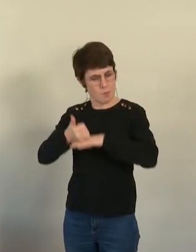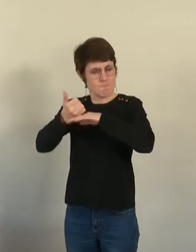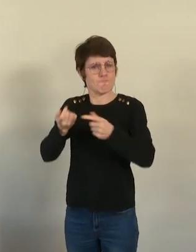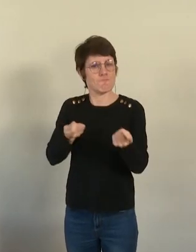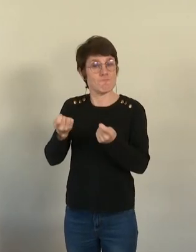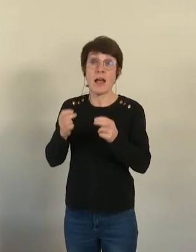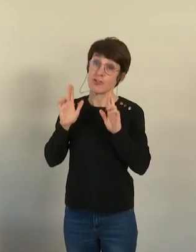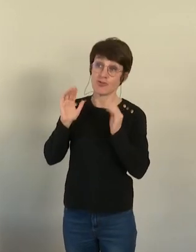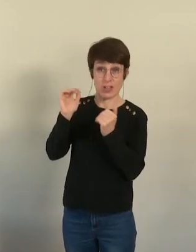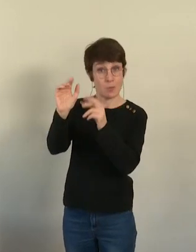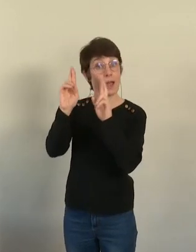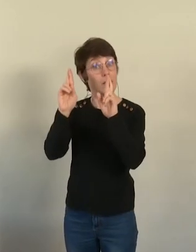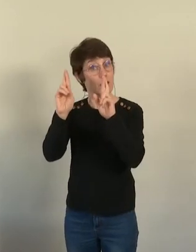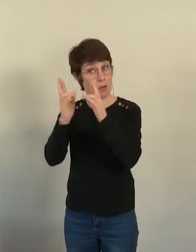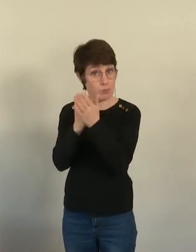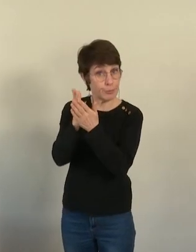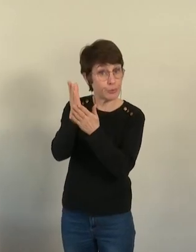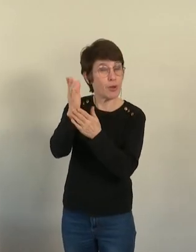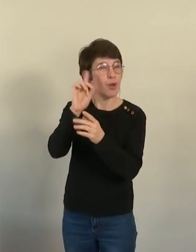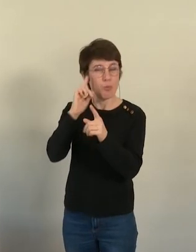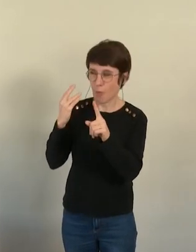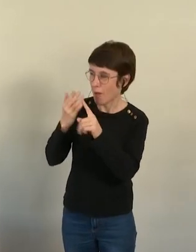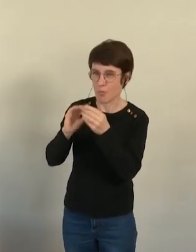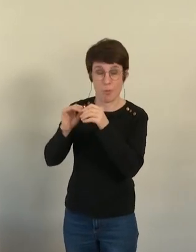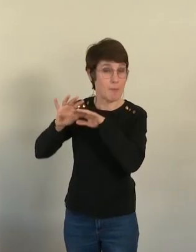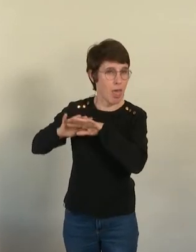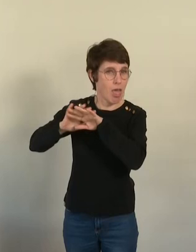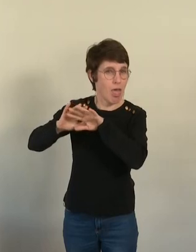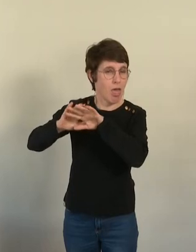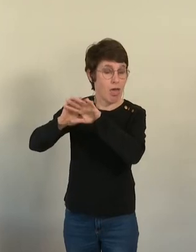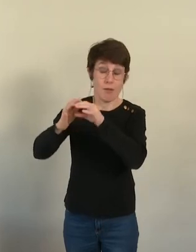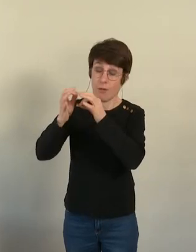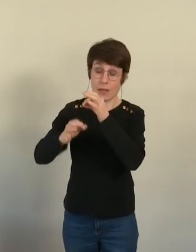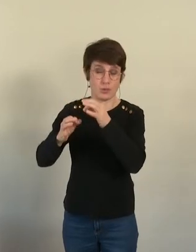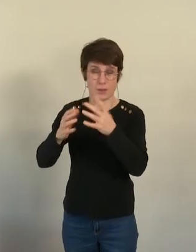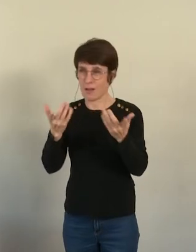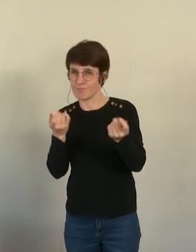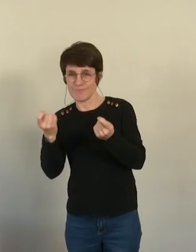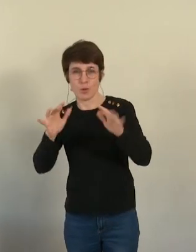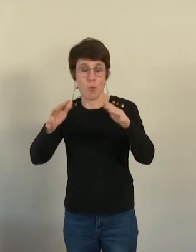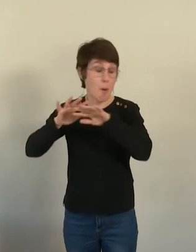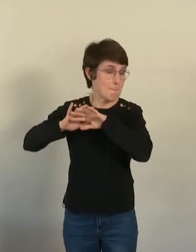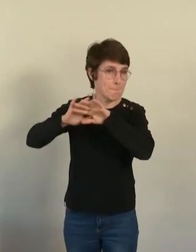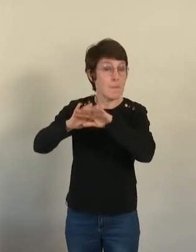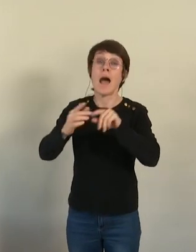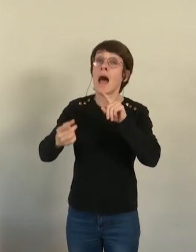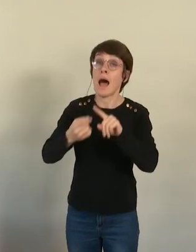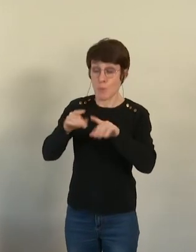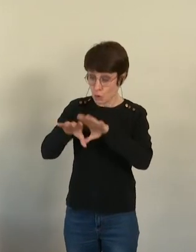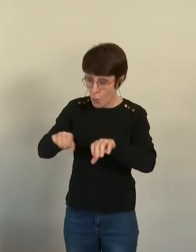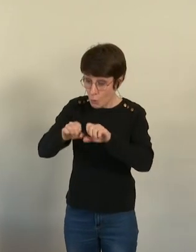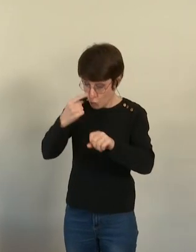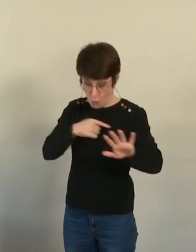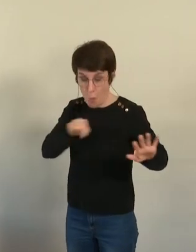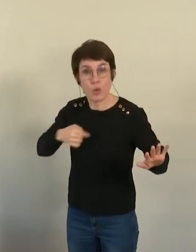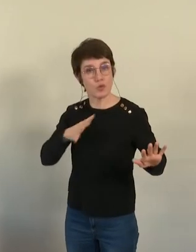CLA a caractérisé la gestion des fondamentaux de notre pays jusque- là on assure d'abord de quoi s'alimenter